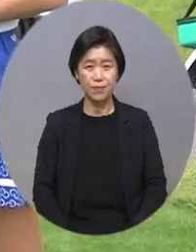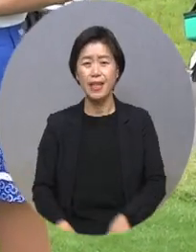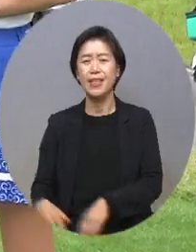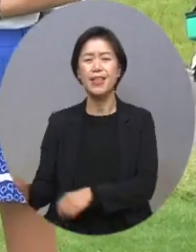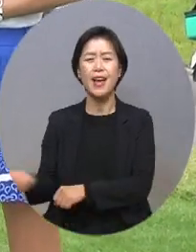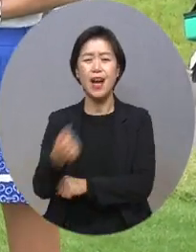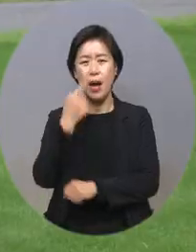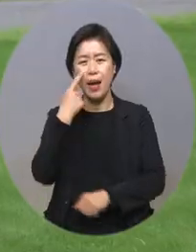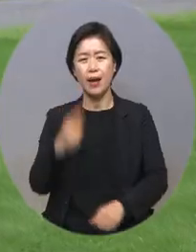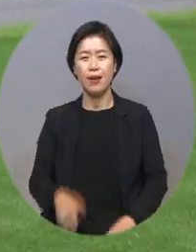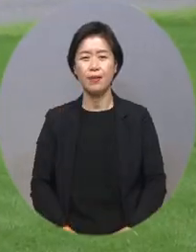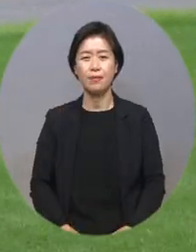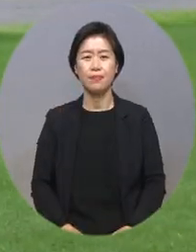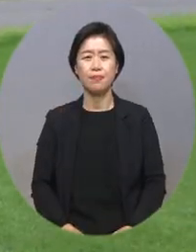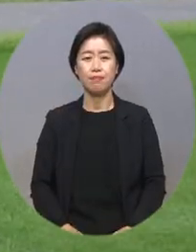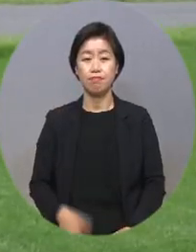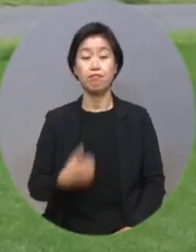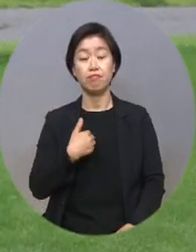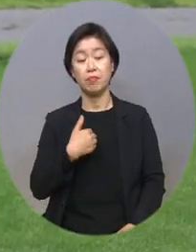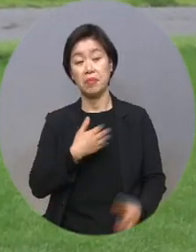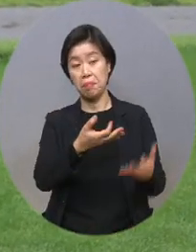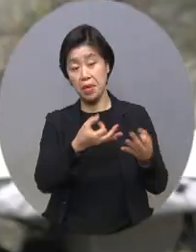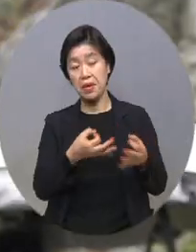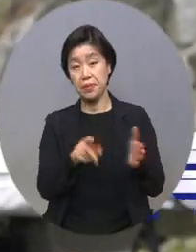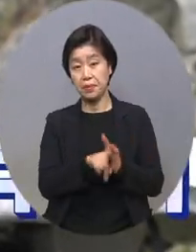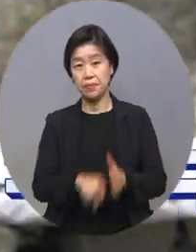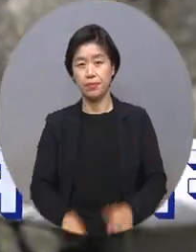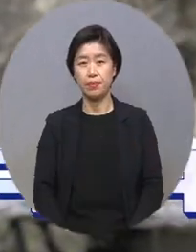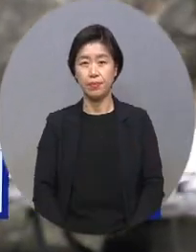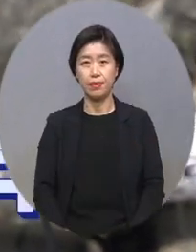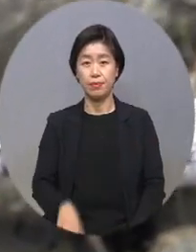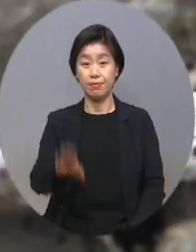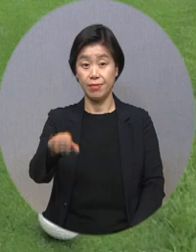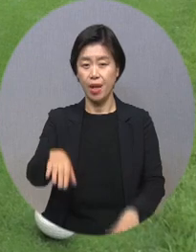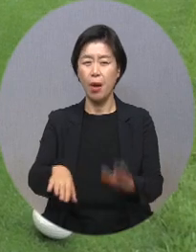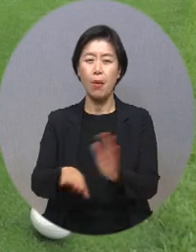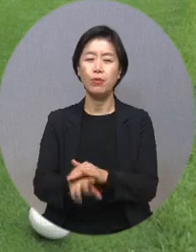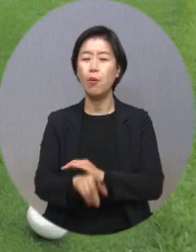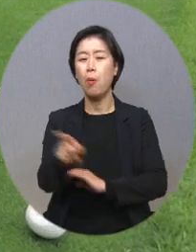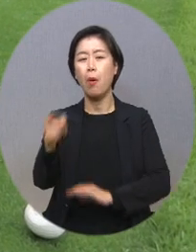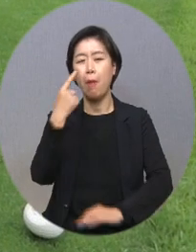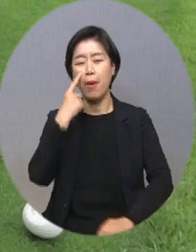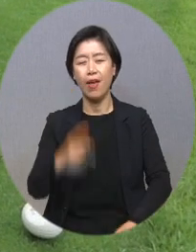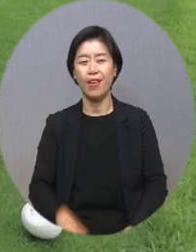때려버려! 보여주세요! 저 믿으세요. 영훈아! 응? 오른쪽!